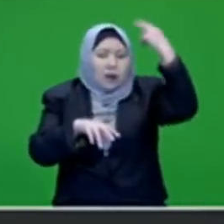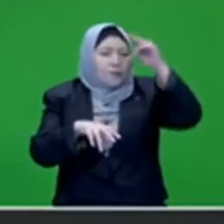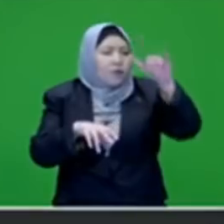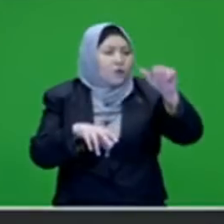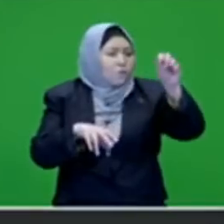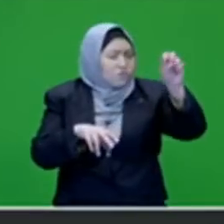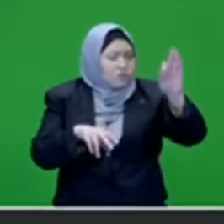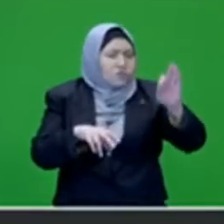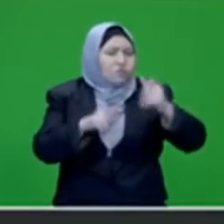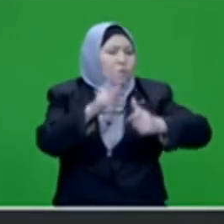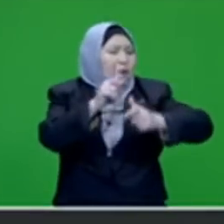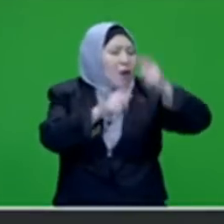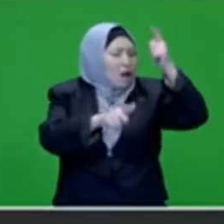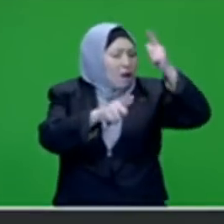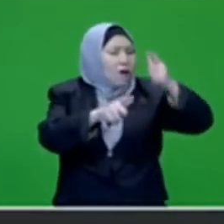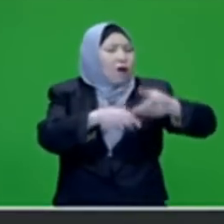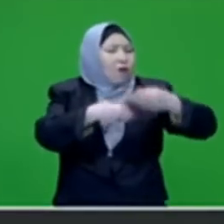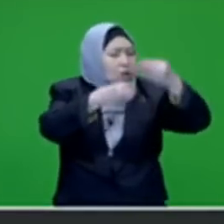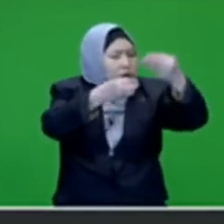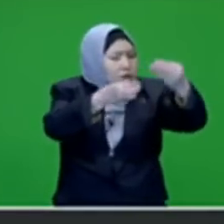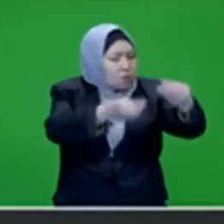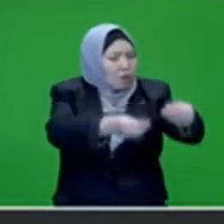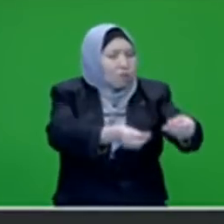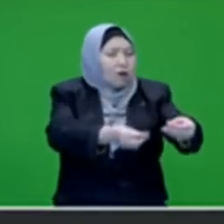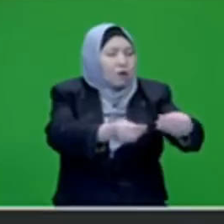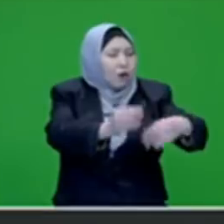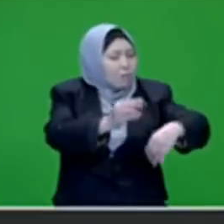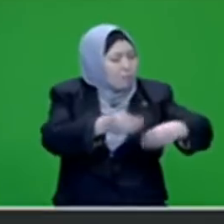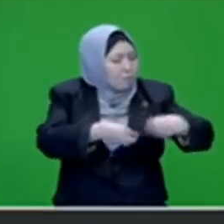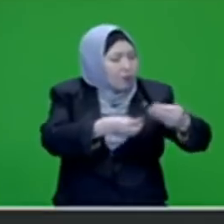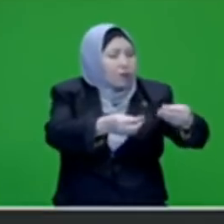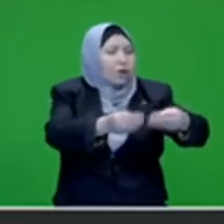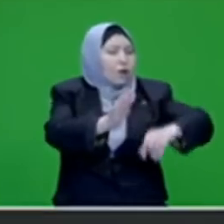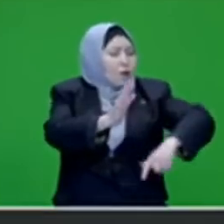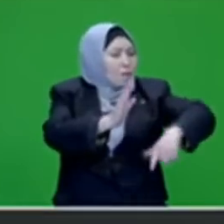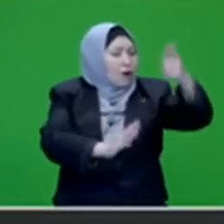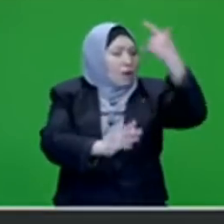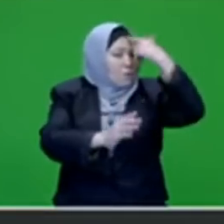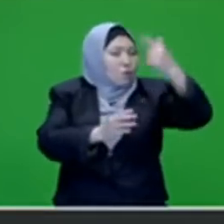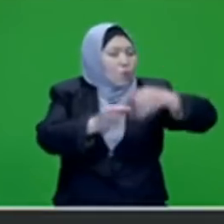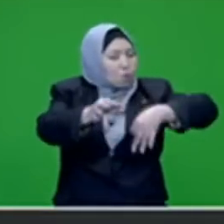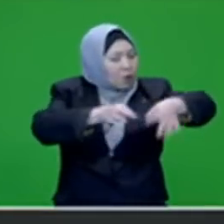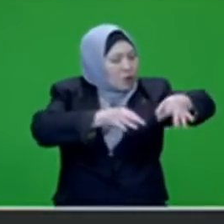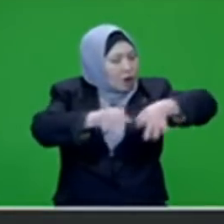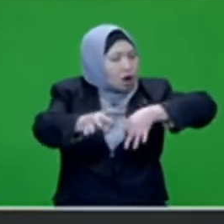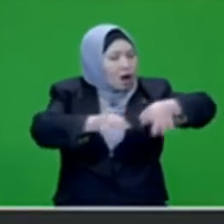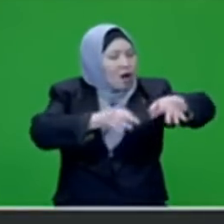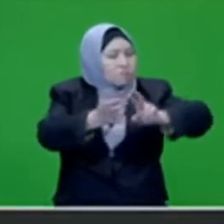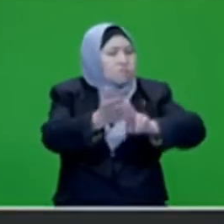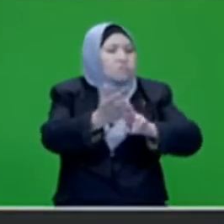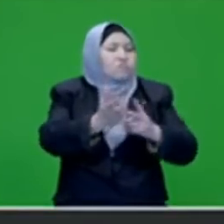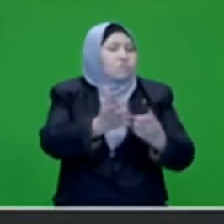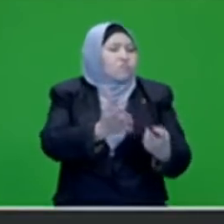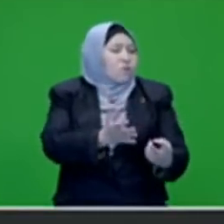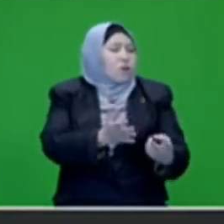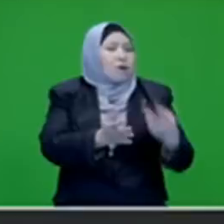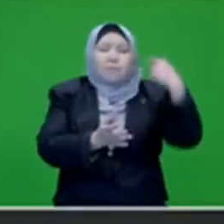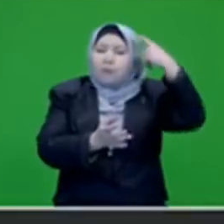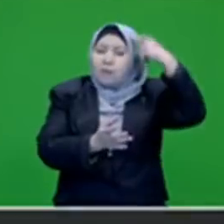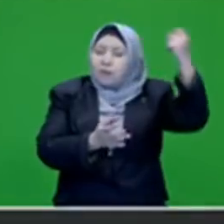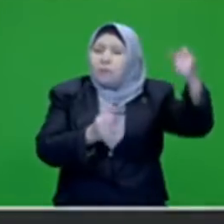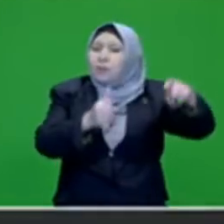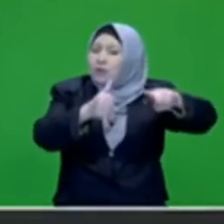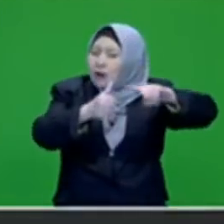melayakkan Nabi Yusuf ni dikurniakan ini kelebihan untuk mentakwil mimpi. Pertama sekali, Nabi